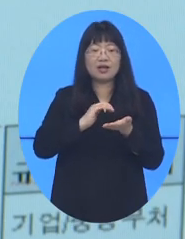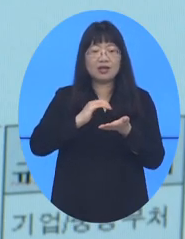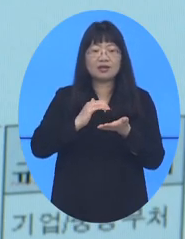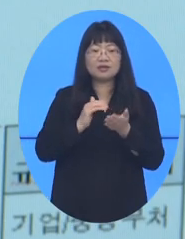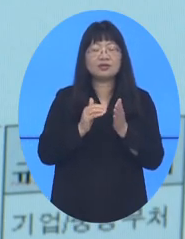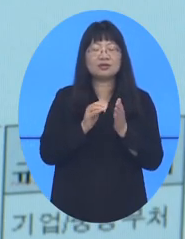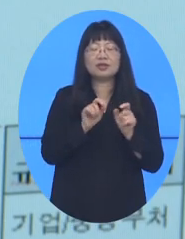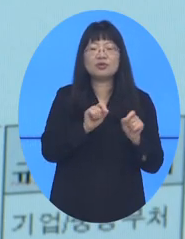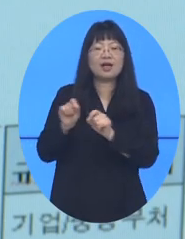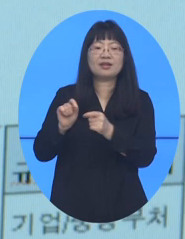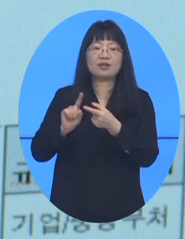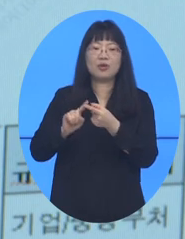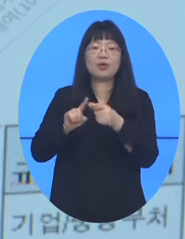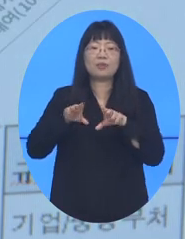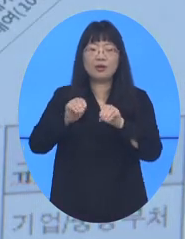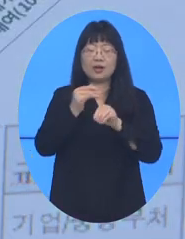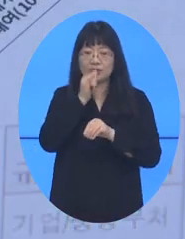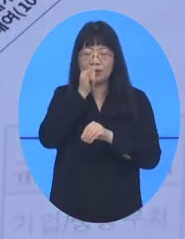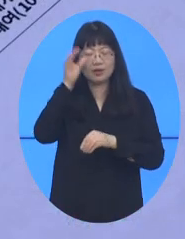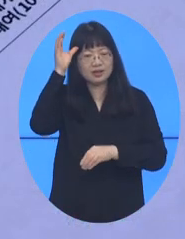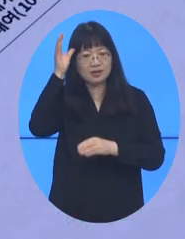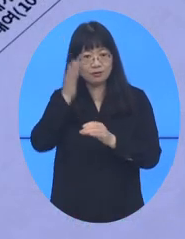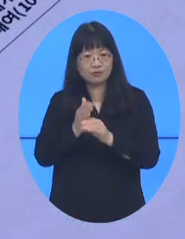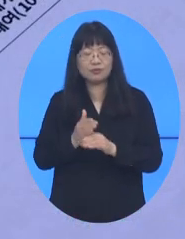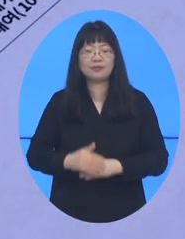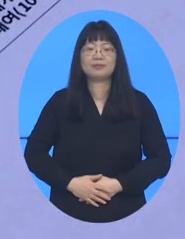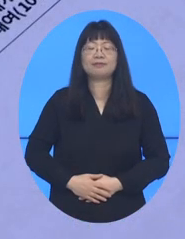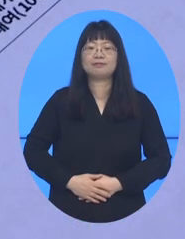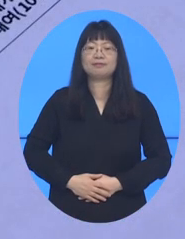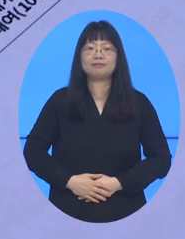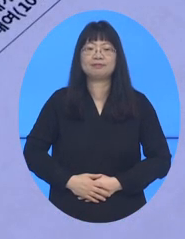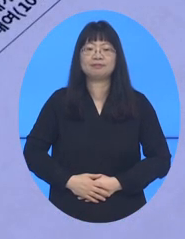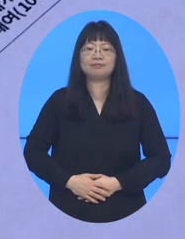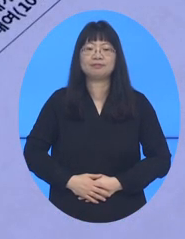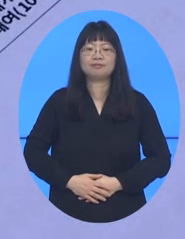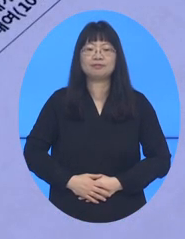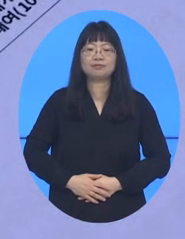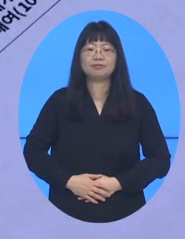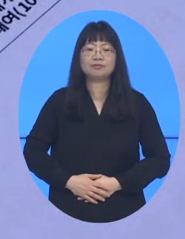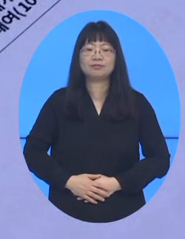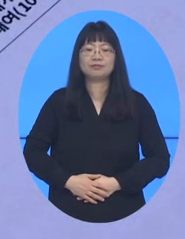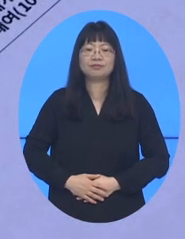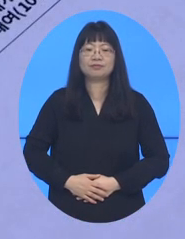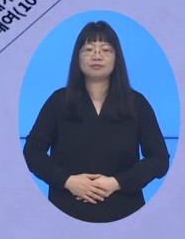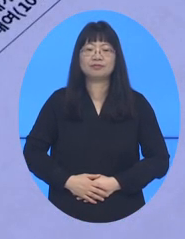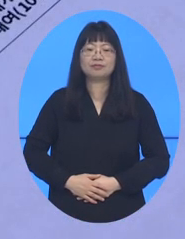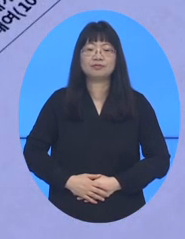방지할 것으로 기대하고 있습니다. 경기CTV 최창순입니다.